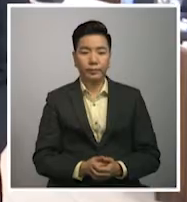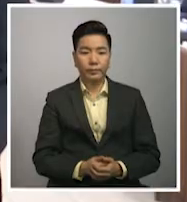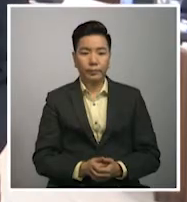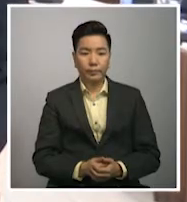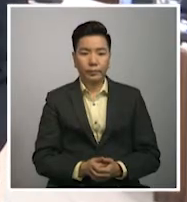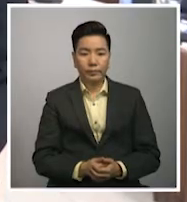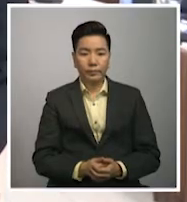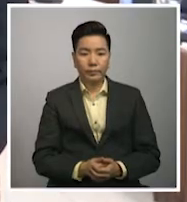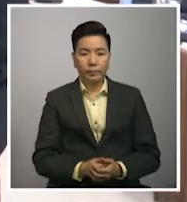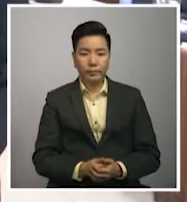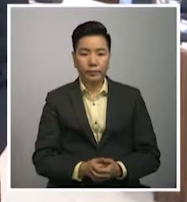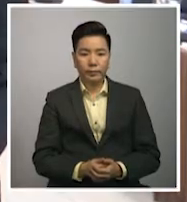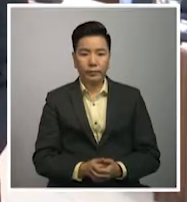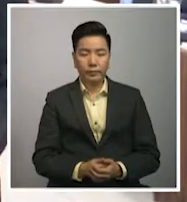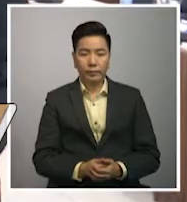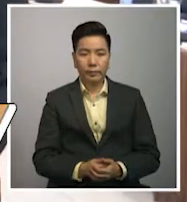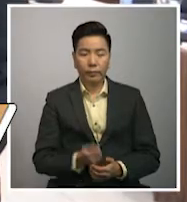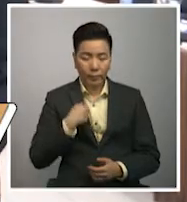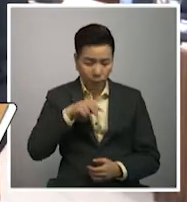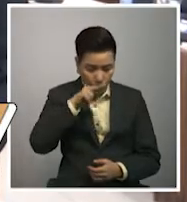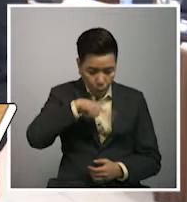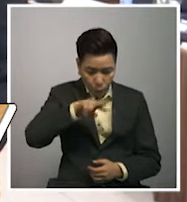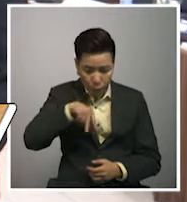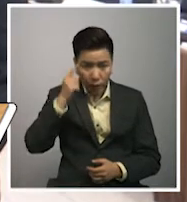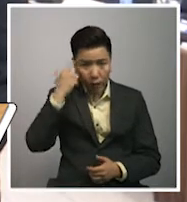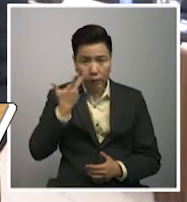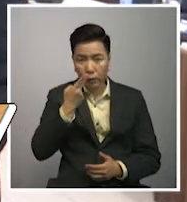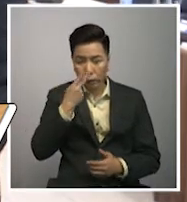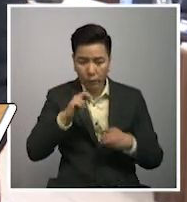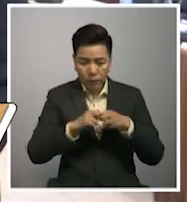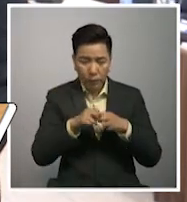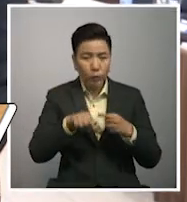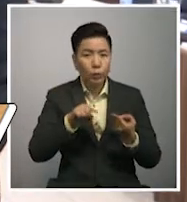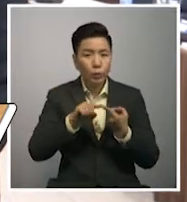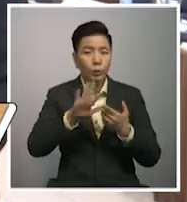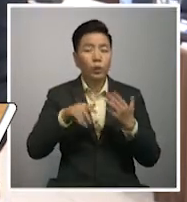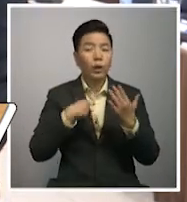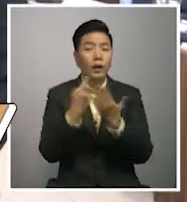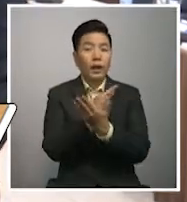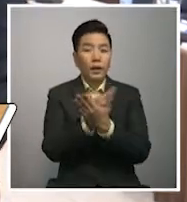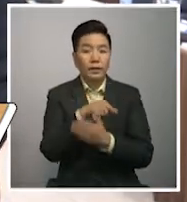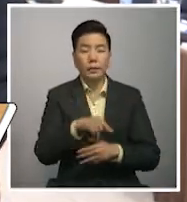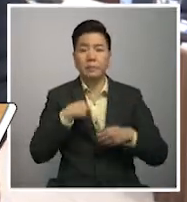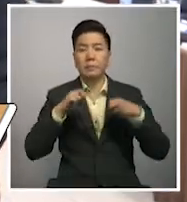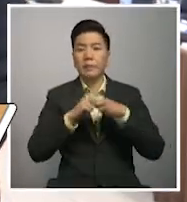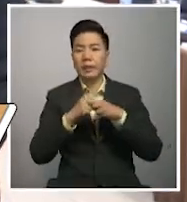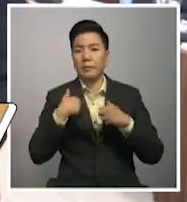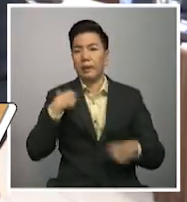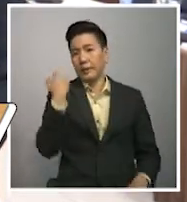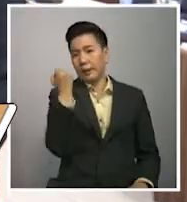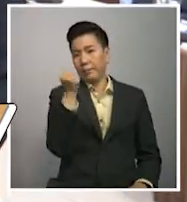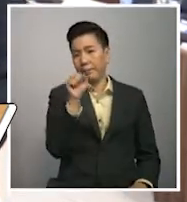เราได้มาสำรวจหรือเผชิญสืบในพื้นที่จังหวัดกาญจนบุรีที่มี13